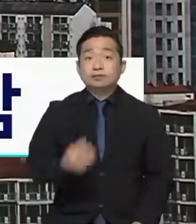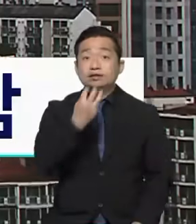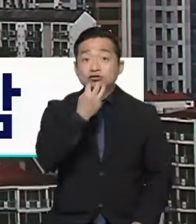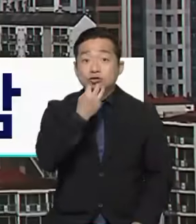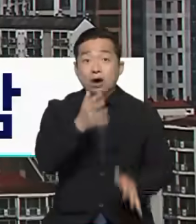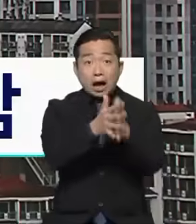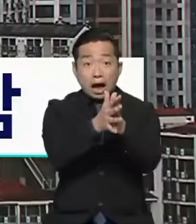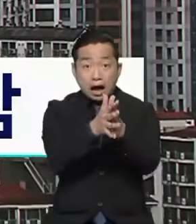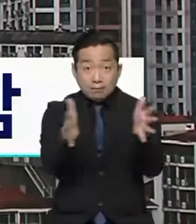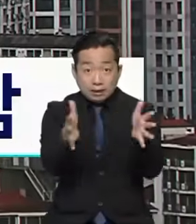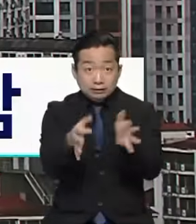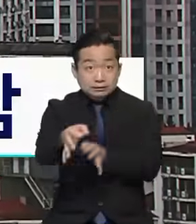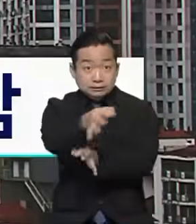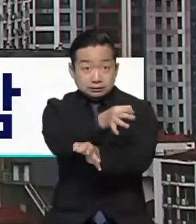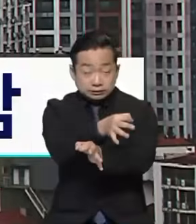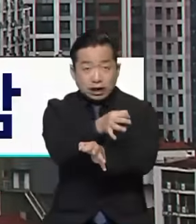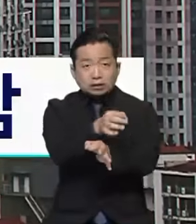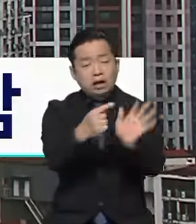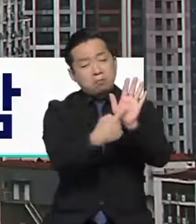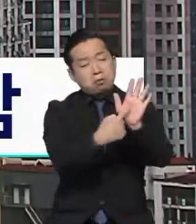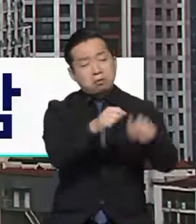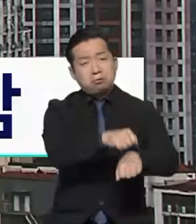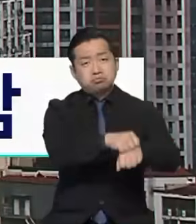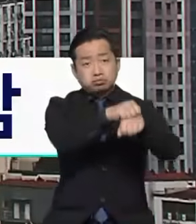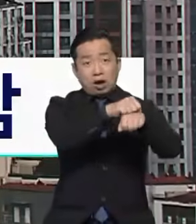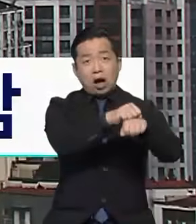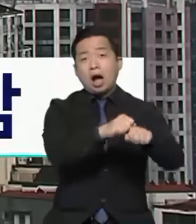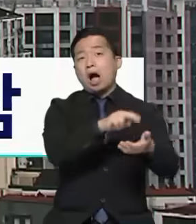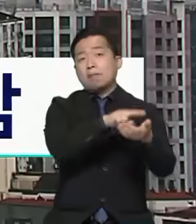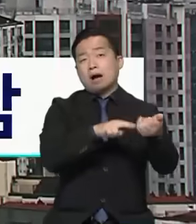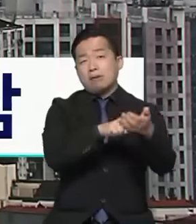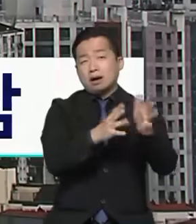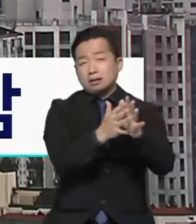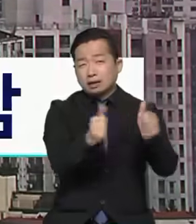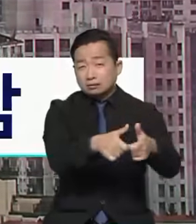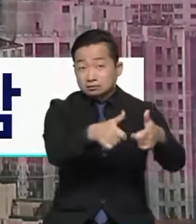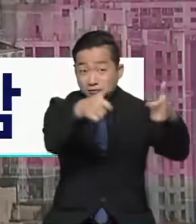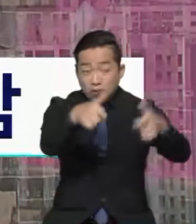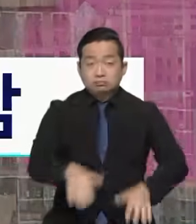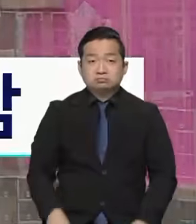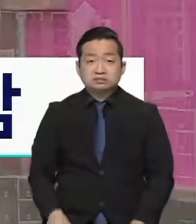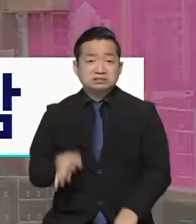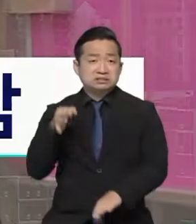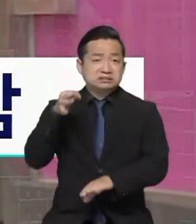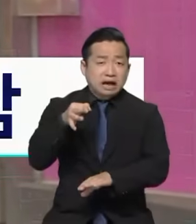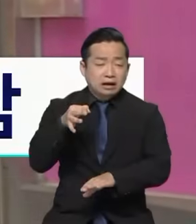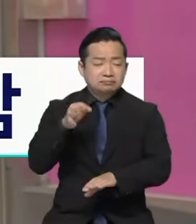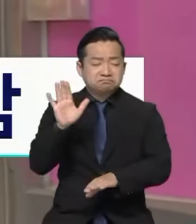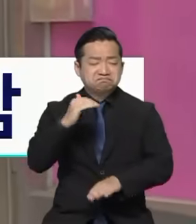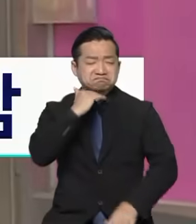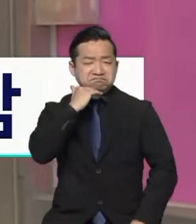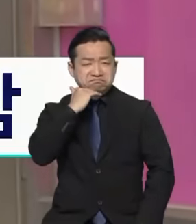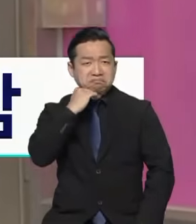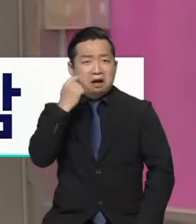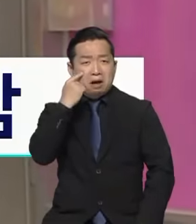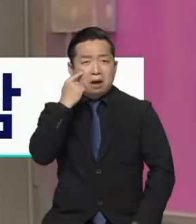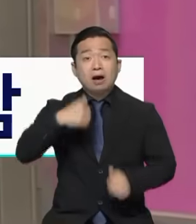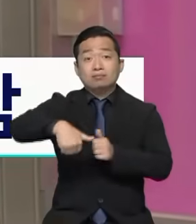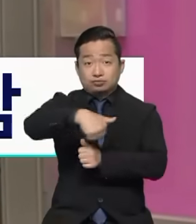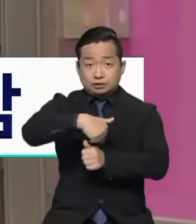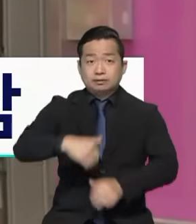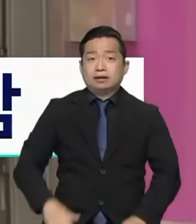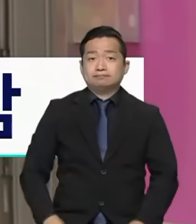서울 아파트 시장에 매물이 쌓이고 있습니다. 집을 팔려는 사람들은 많아졌는데 사려는 사람들은 좀 더